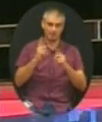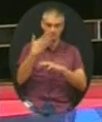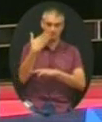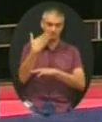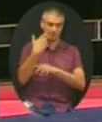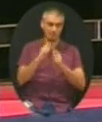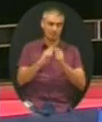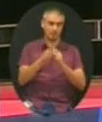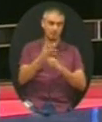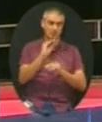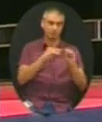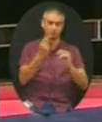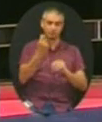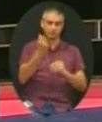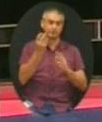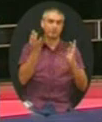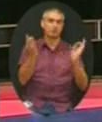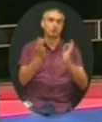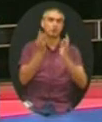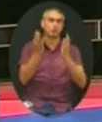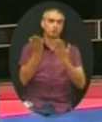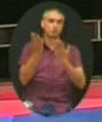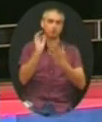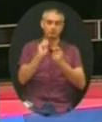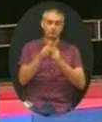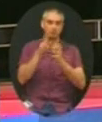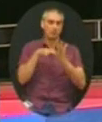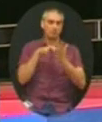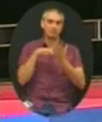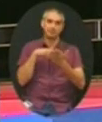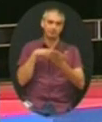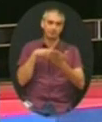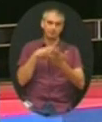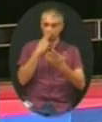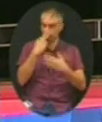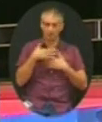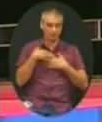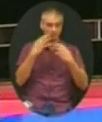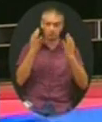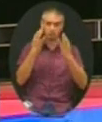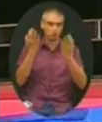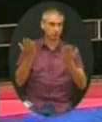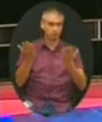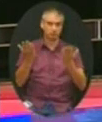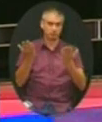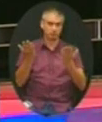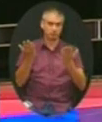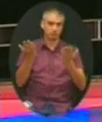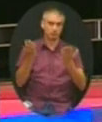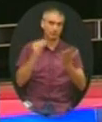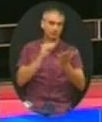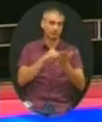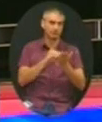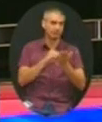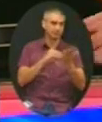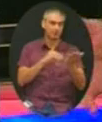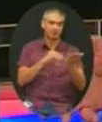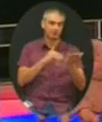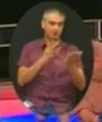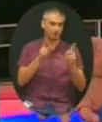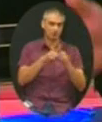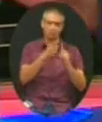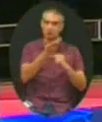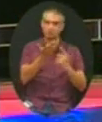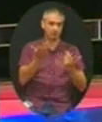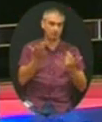למדינה להשתמש בכספים הקדושים של משלם המיסים, שהם בעיניי קדושה, לצרכים